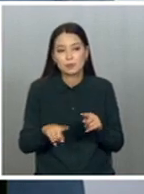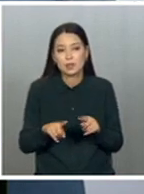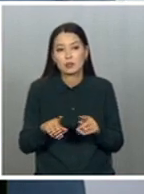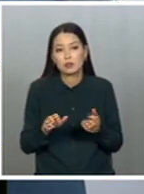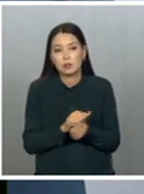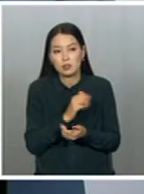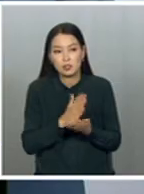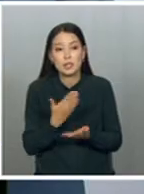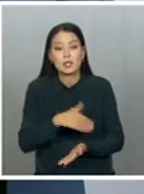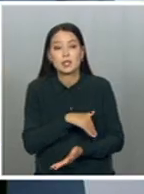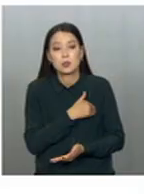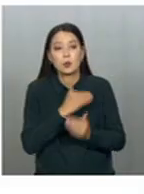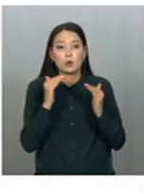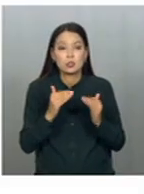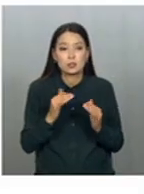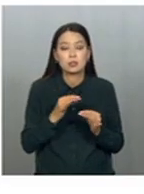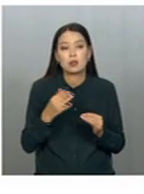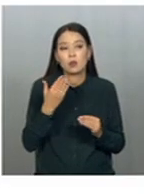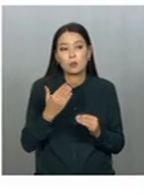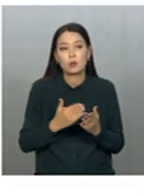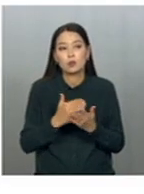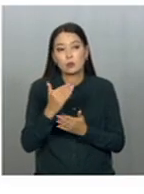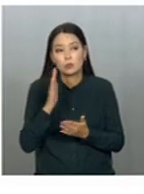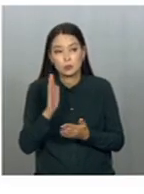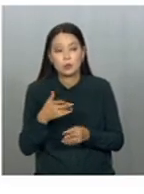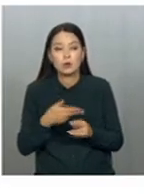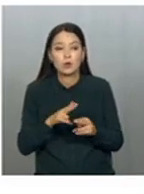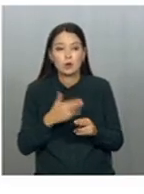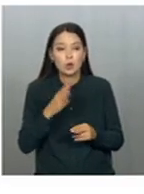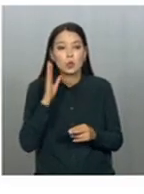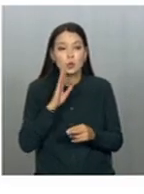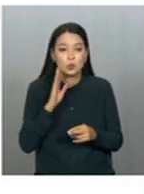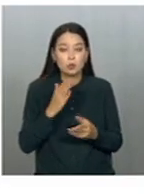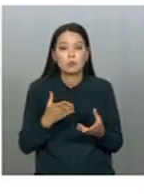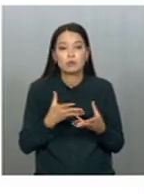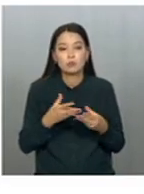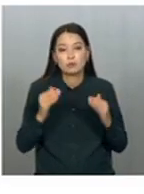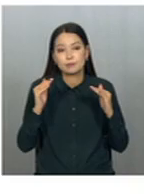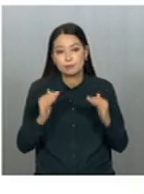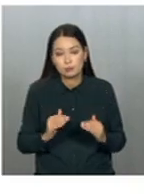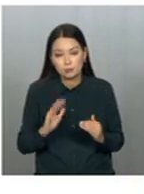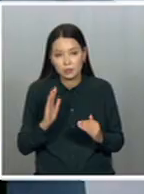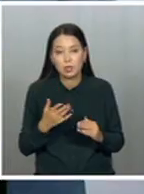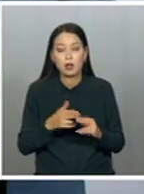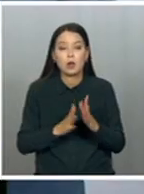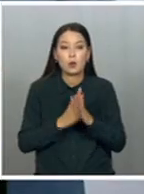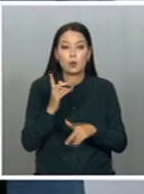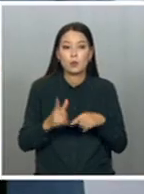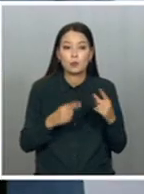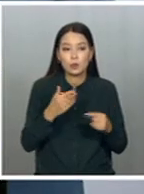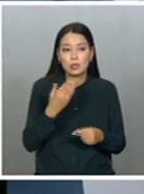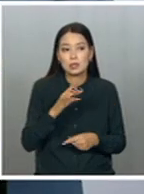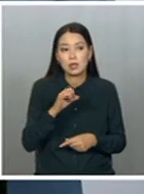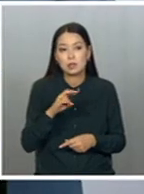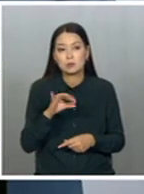де температура төмен, ауа ылғалдылығы жоғары болатын болса, судың булануы төмен жүреді. Ал өсімдіктердегі транспирация